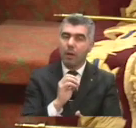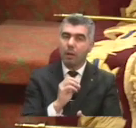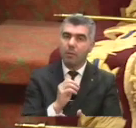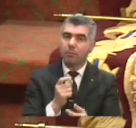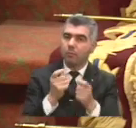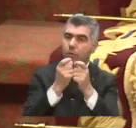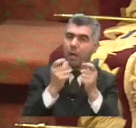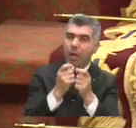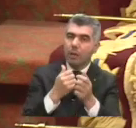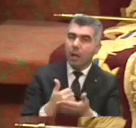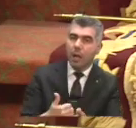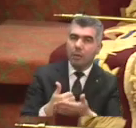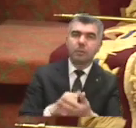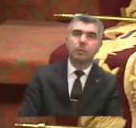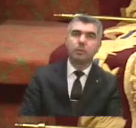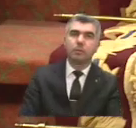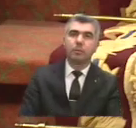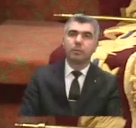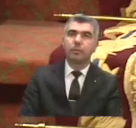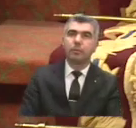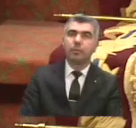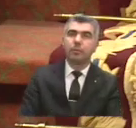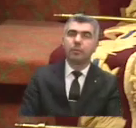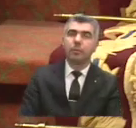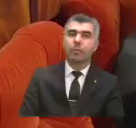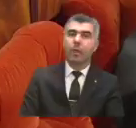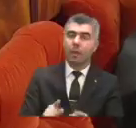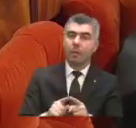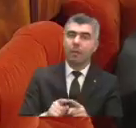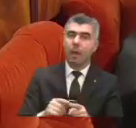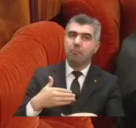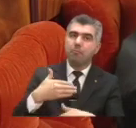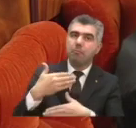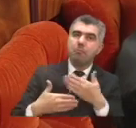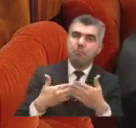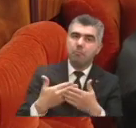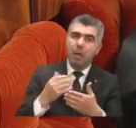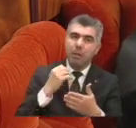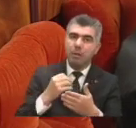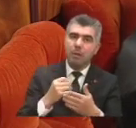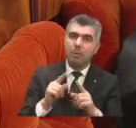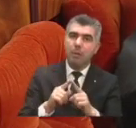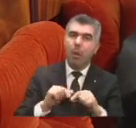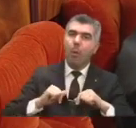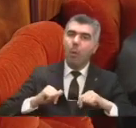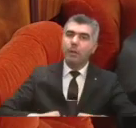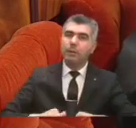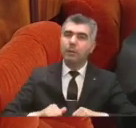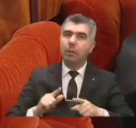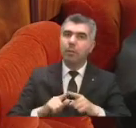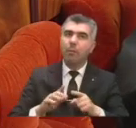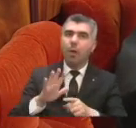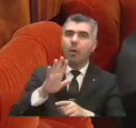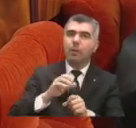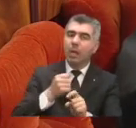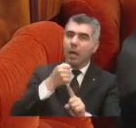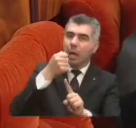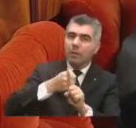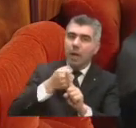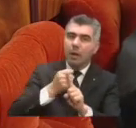الاستثمار. نخلي زميلي غيتكلم من بعد على ميثاق الاستثمار وكل ما كنقوموا به